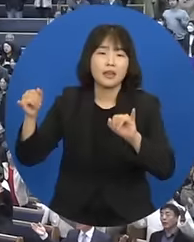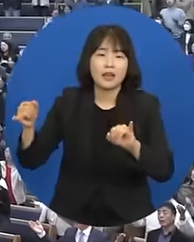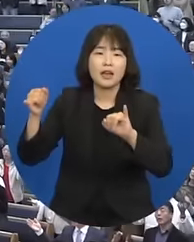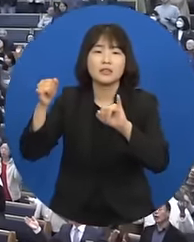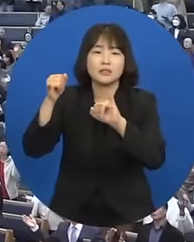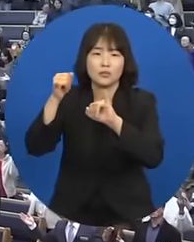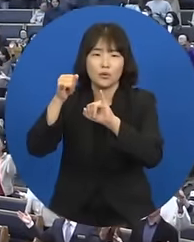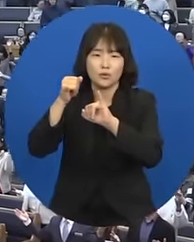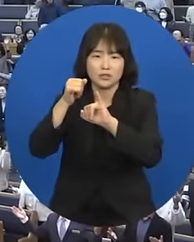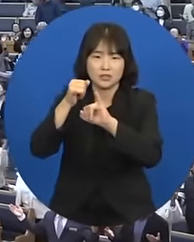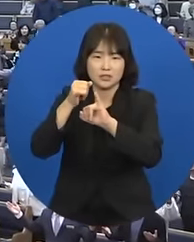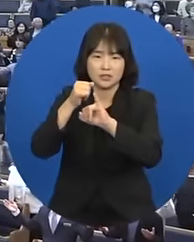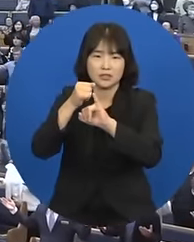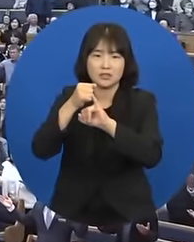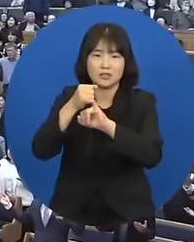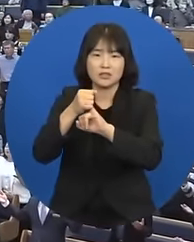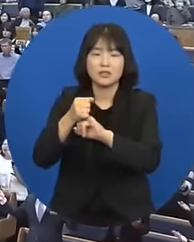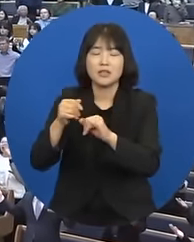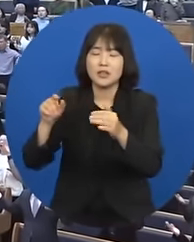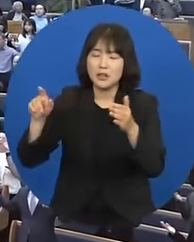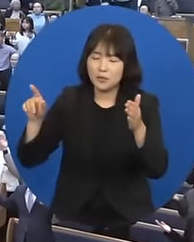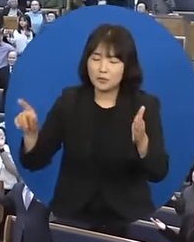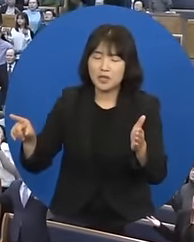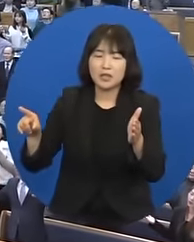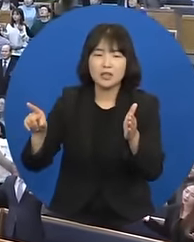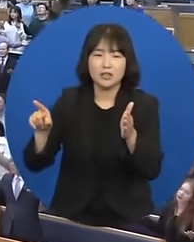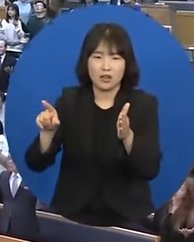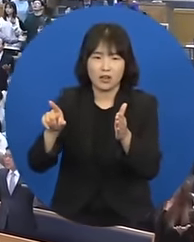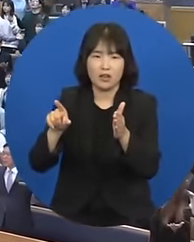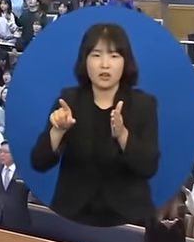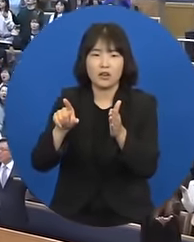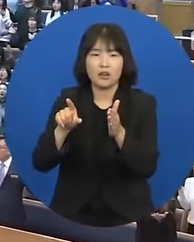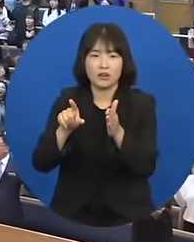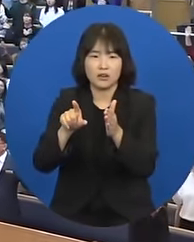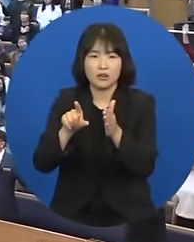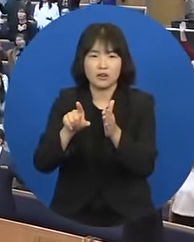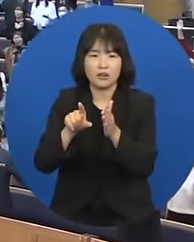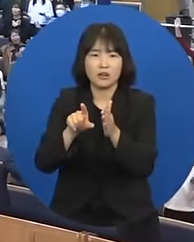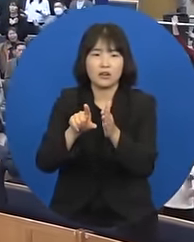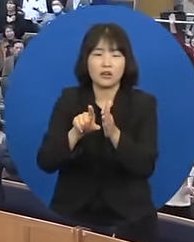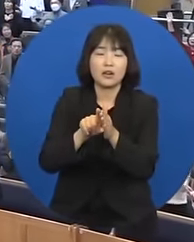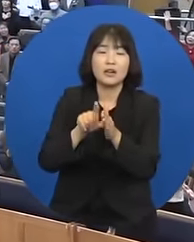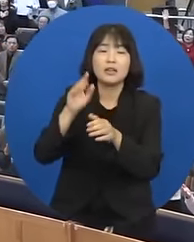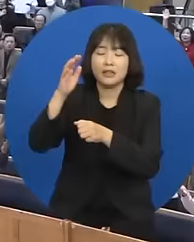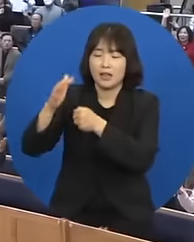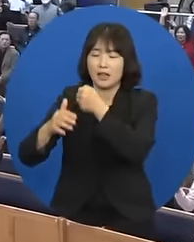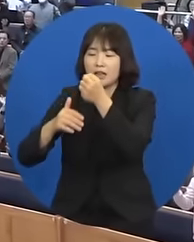주님의 약속을 믿습니다. 믿어